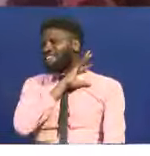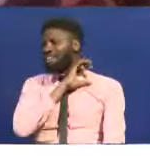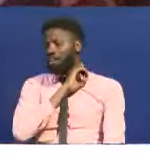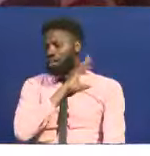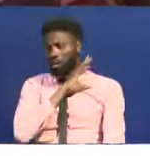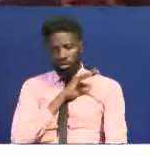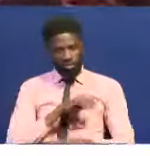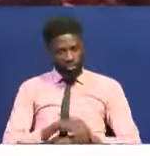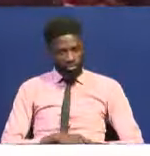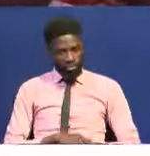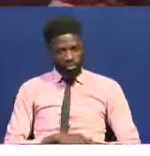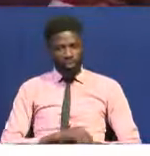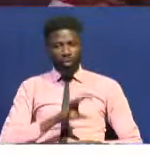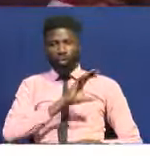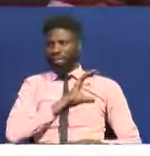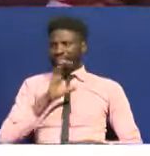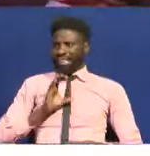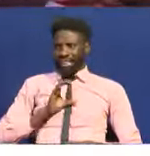hawajarudishwa kwa makomiti.